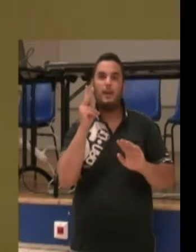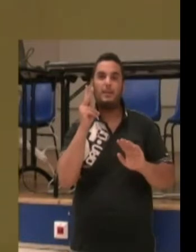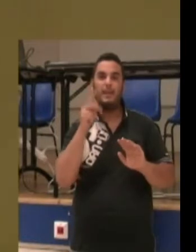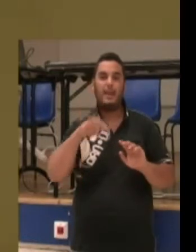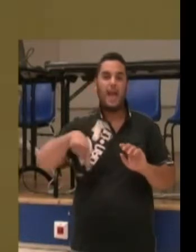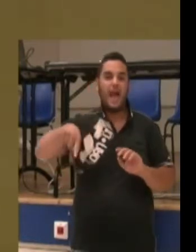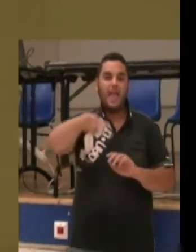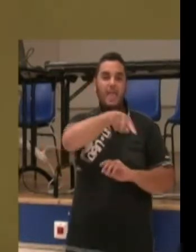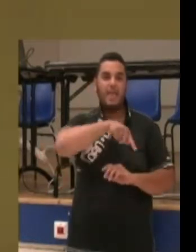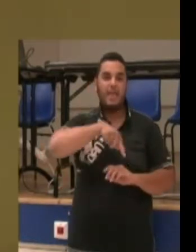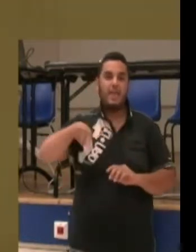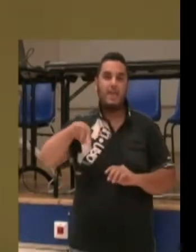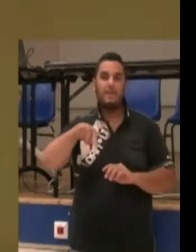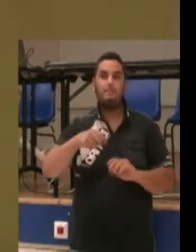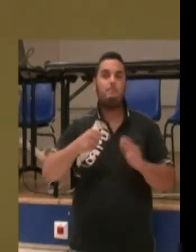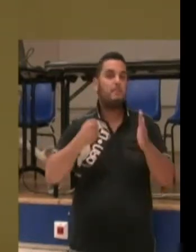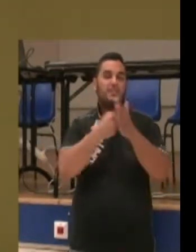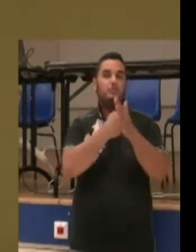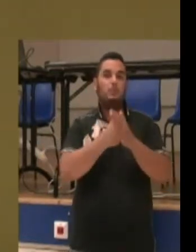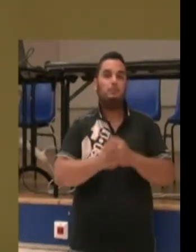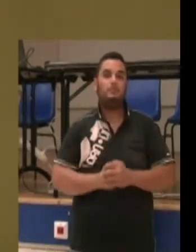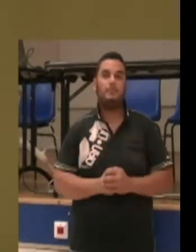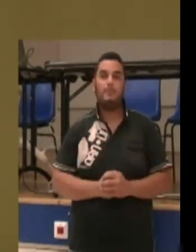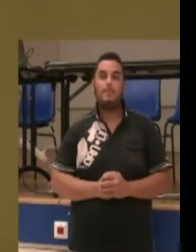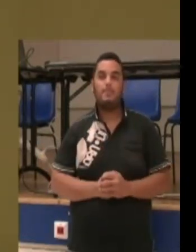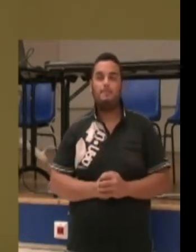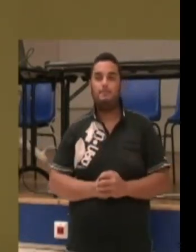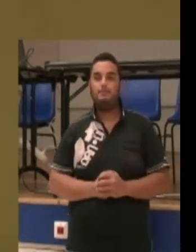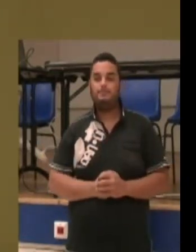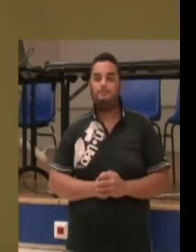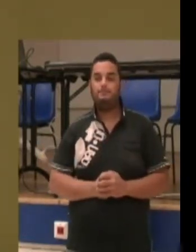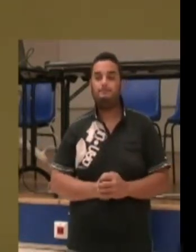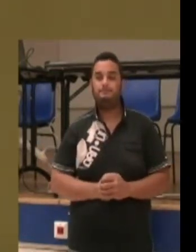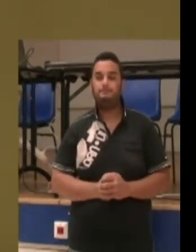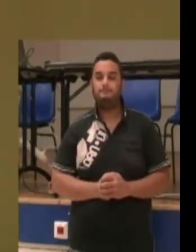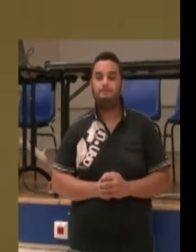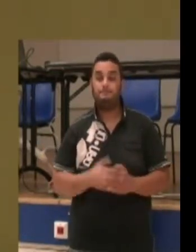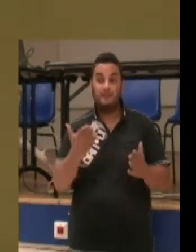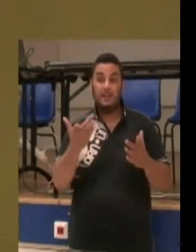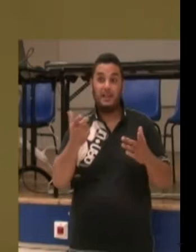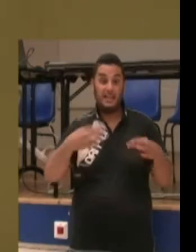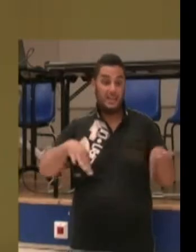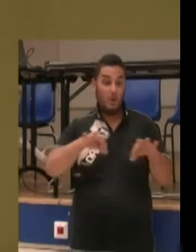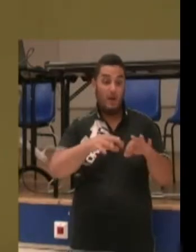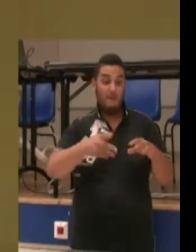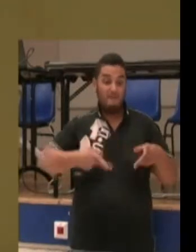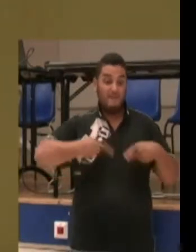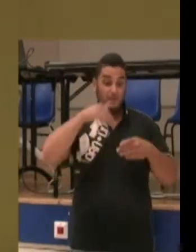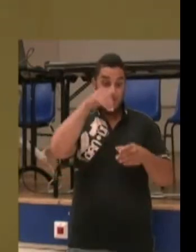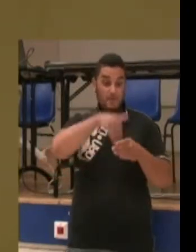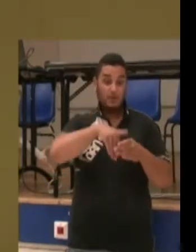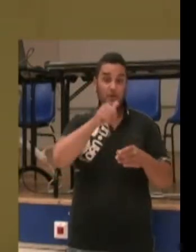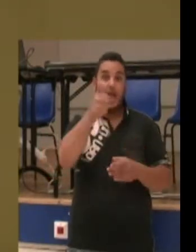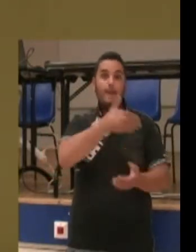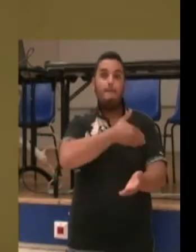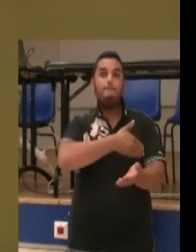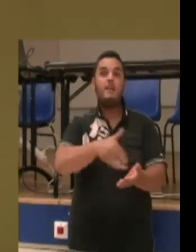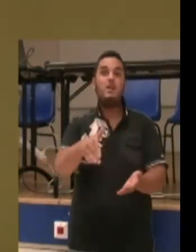maximum 360 km². Mais dans lequel, dans ce territoire, vit